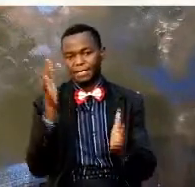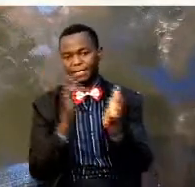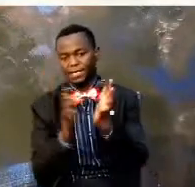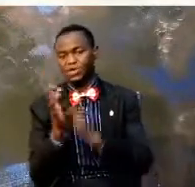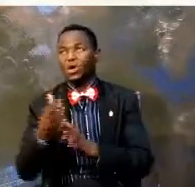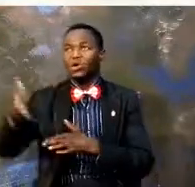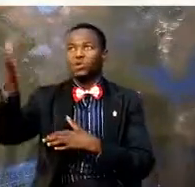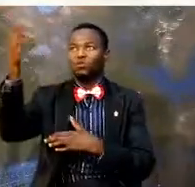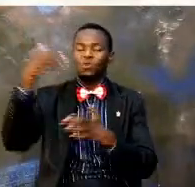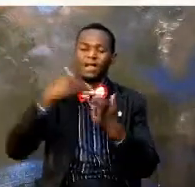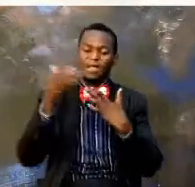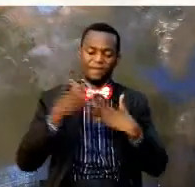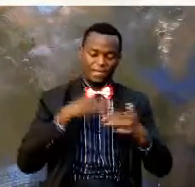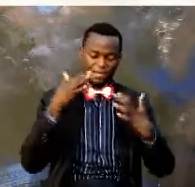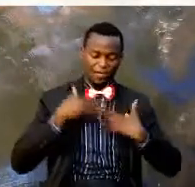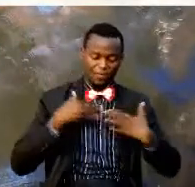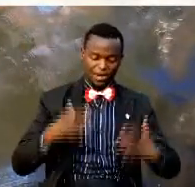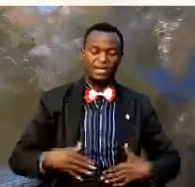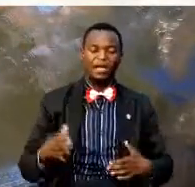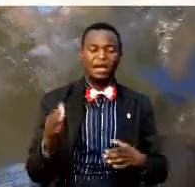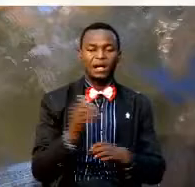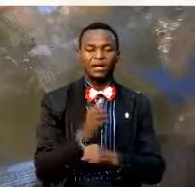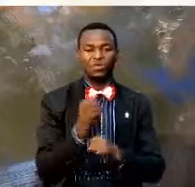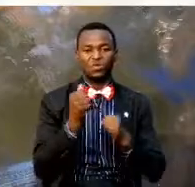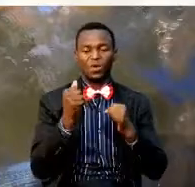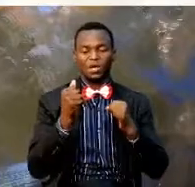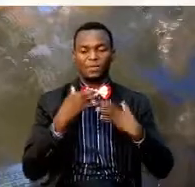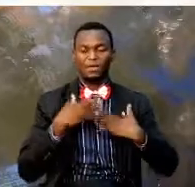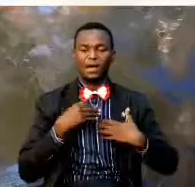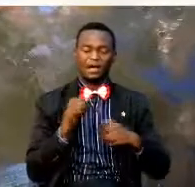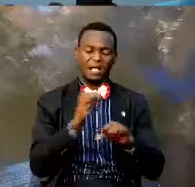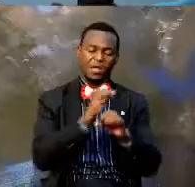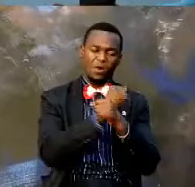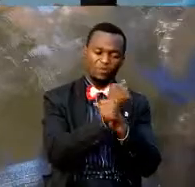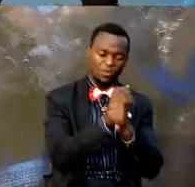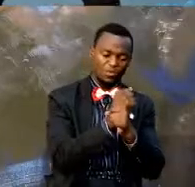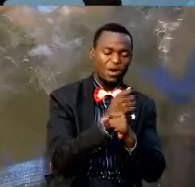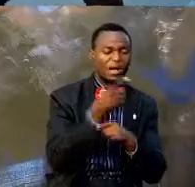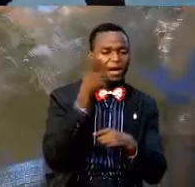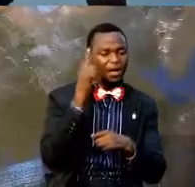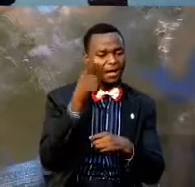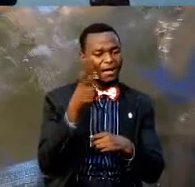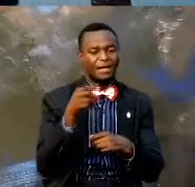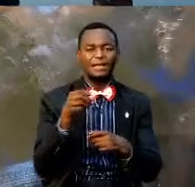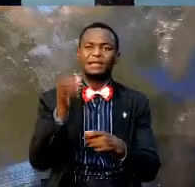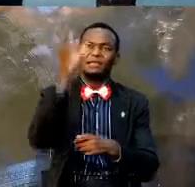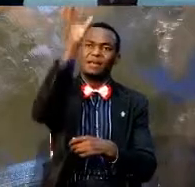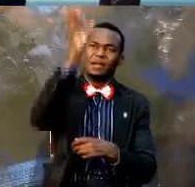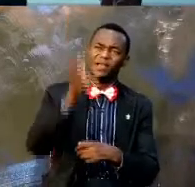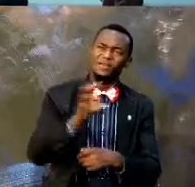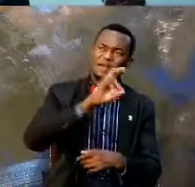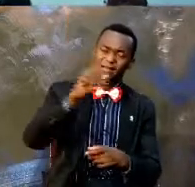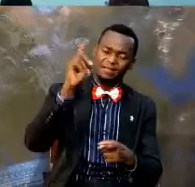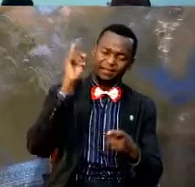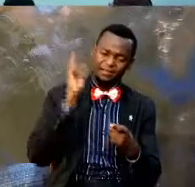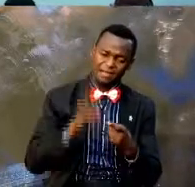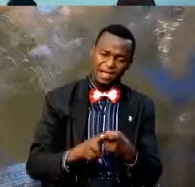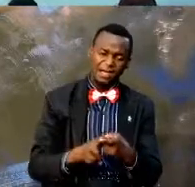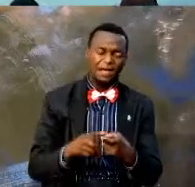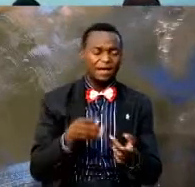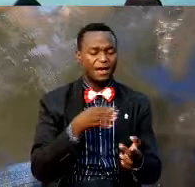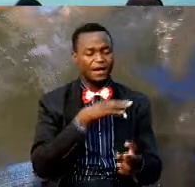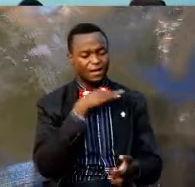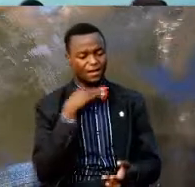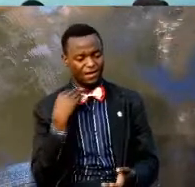aliyefanyika mwili, akatwaa namna wanadamu, akawa mtumwa, akaenda Kalvari, naam, akakata